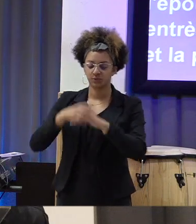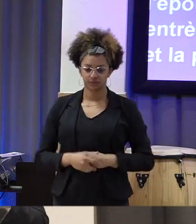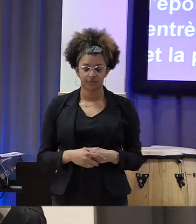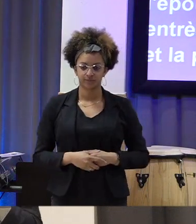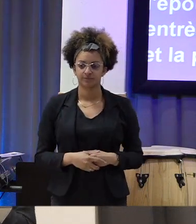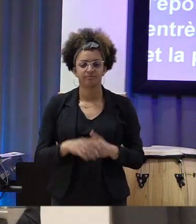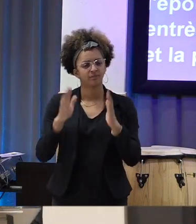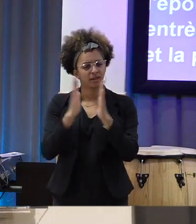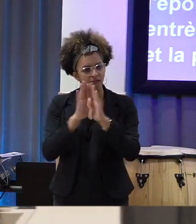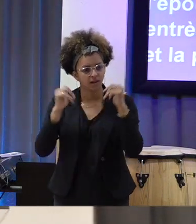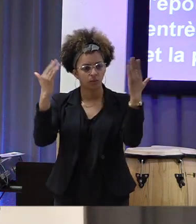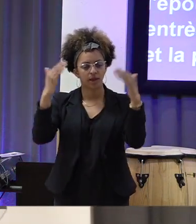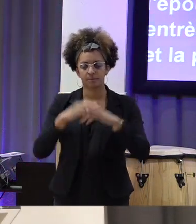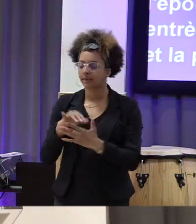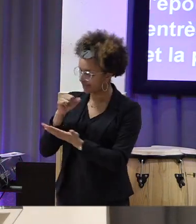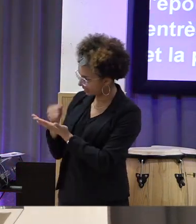Alléluia.